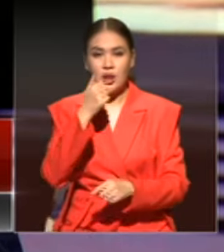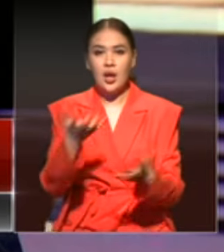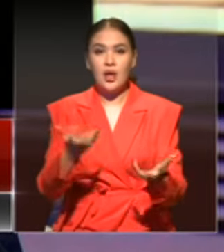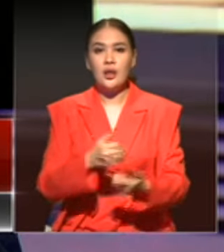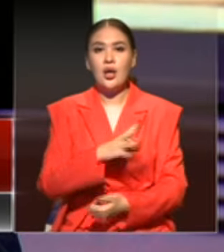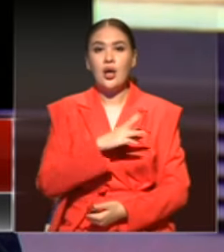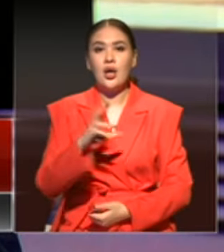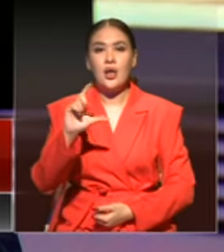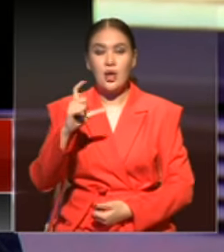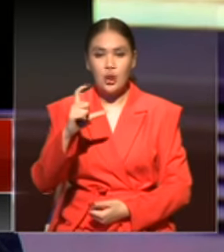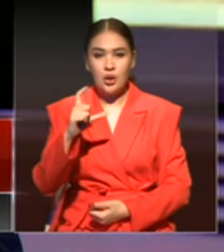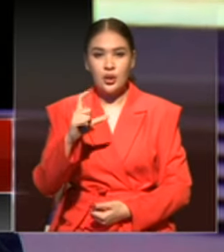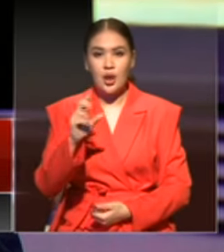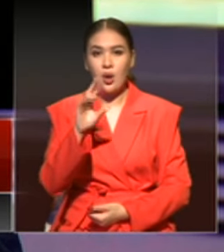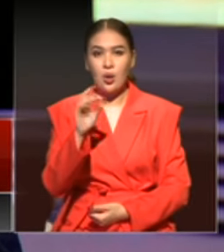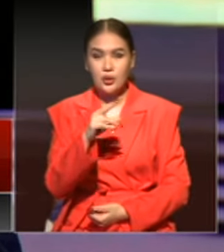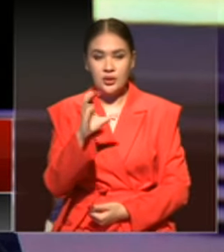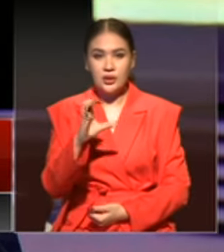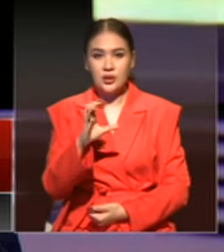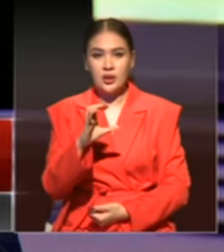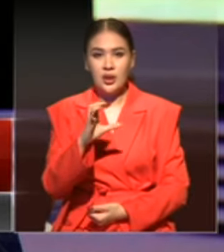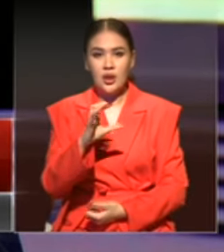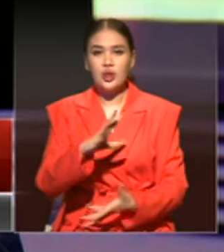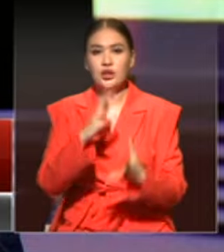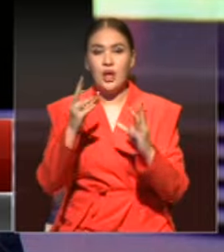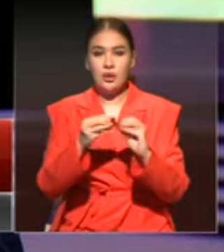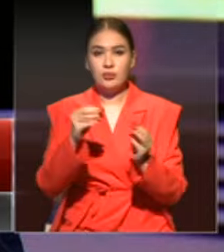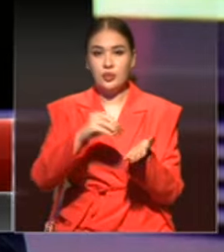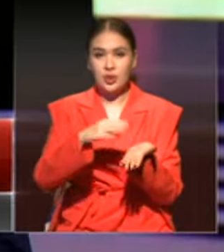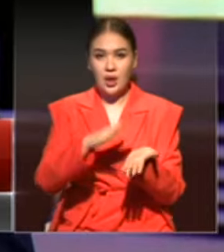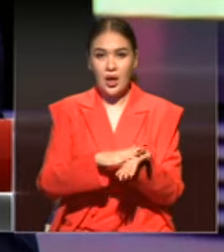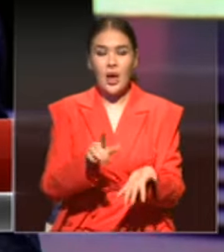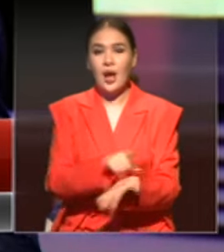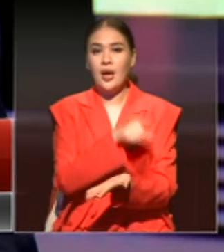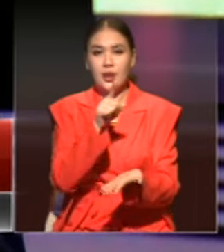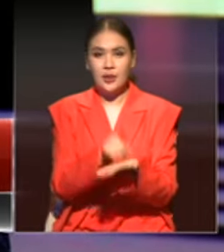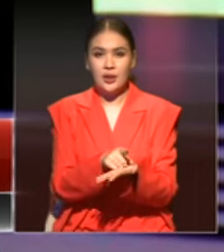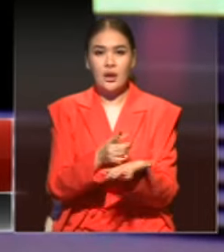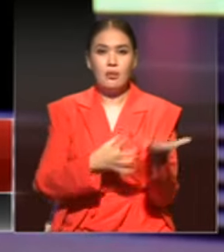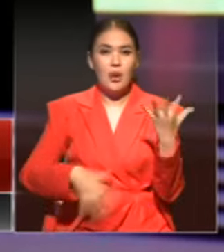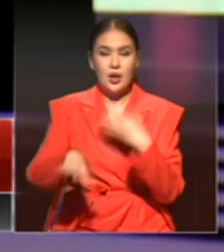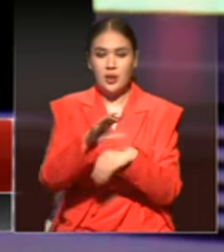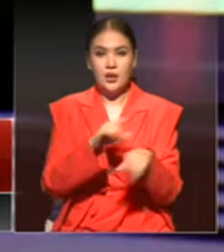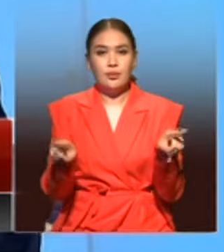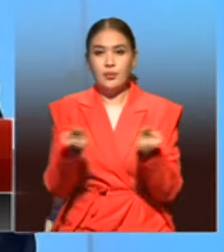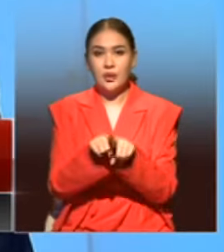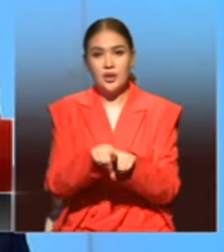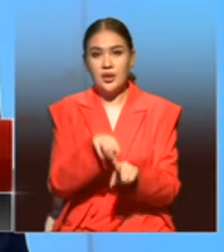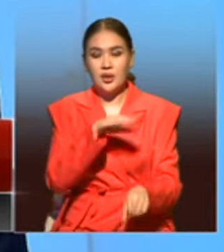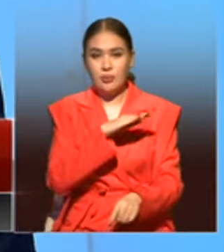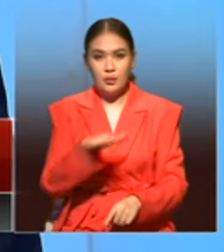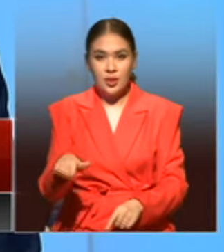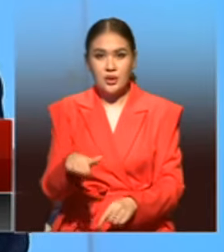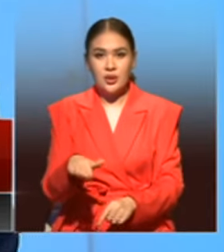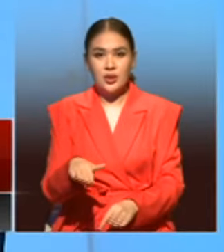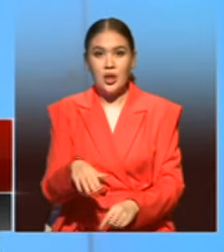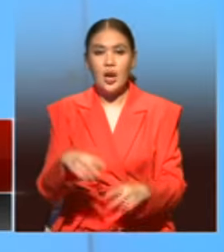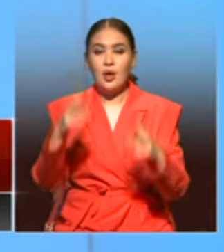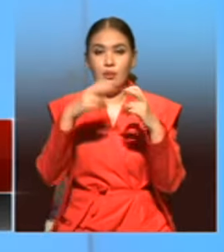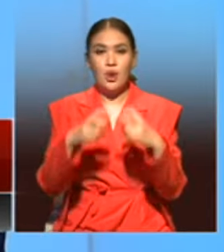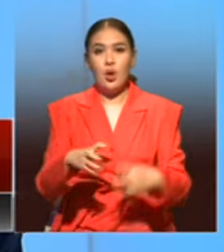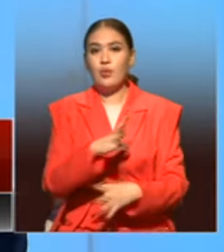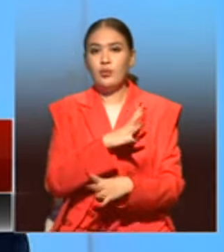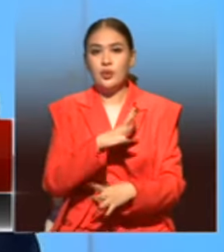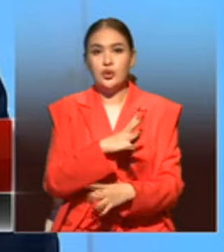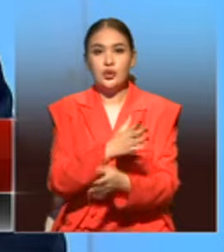экологиялық кодексте жаңағыдай анық жазылып кеткен. Әрине, барлық өңірлер бірдей емес. Кейбір өңірлерде сұрыптау желілері болмауы